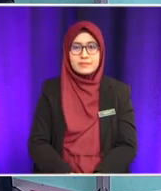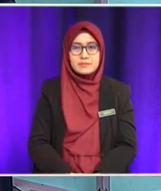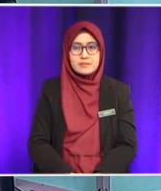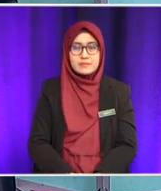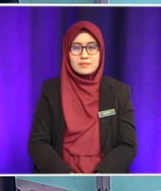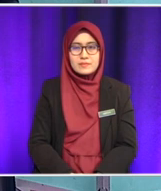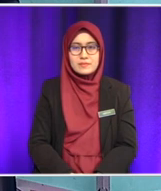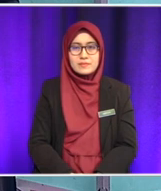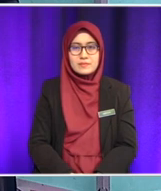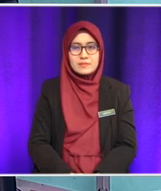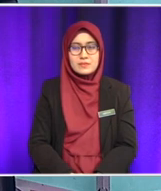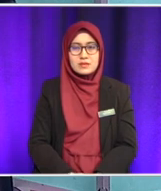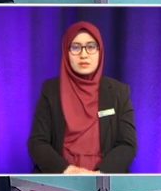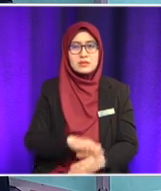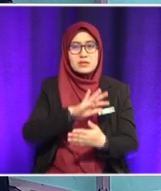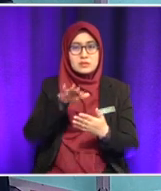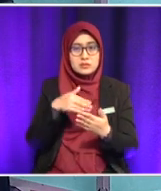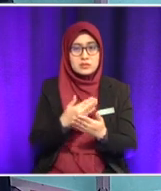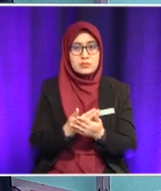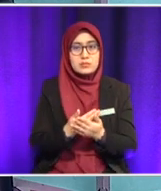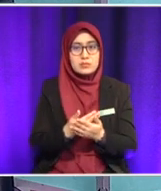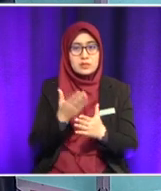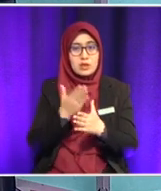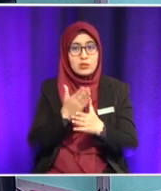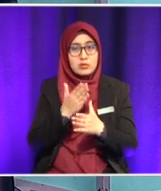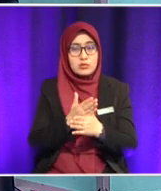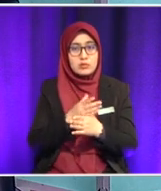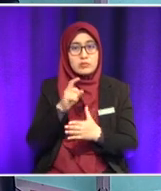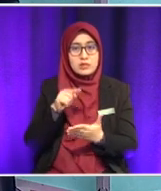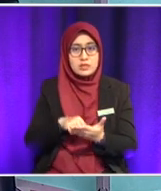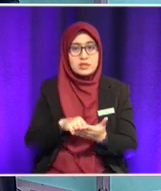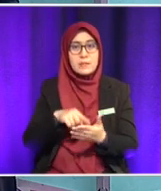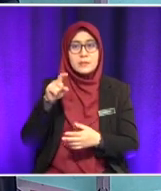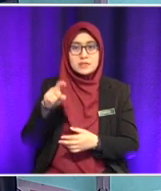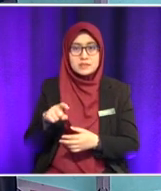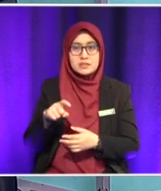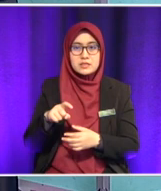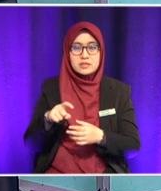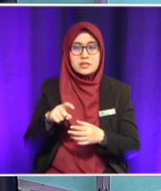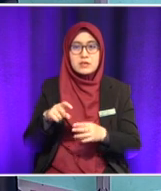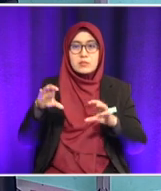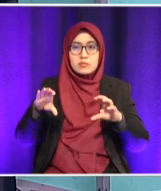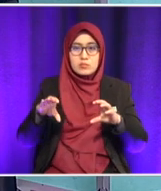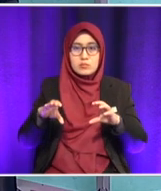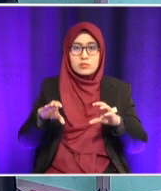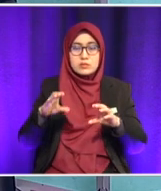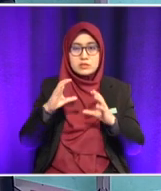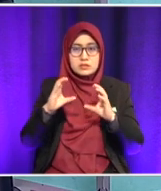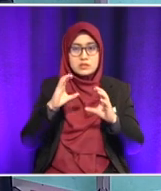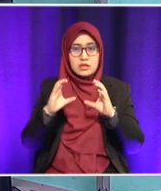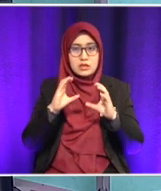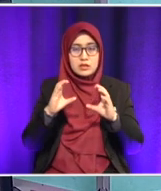sebab tindakan seperti ini merupakan sesuatu yang sangat bahaya ada sentuhan di situ